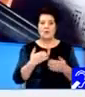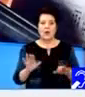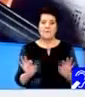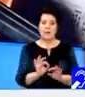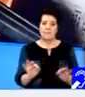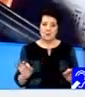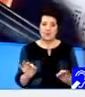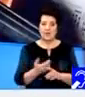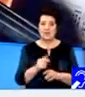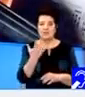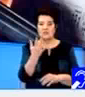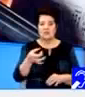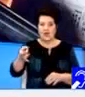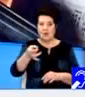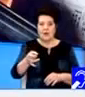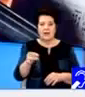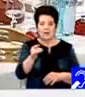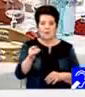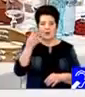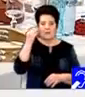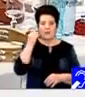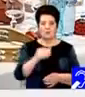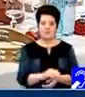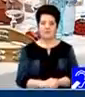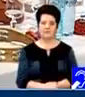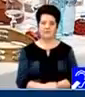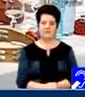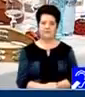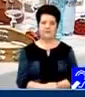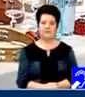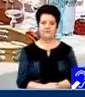muzică în 5 raioane din Republica Moldova.